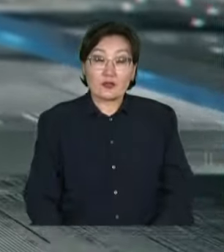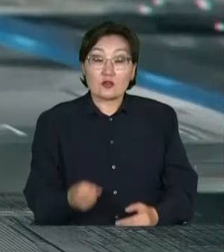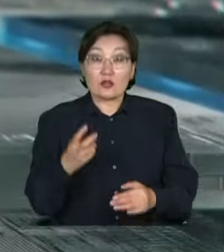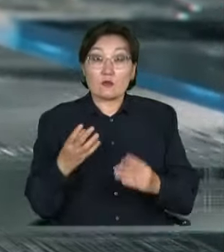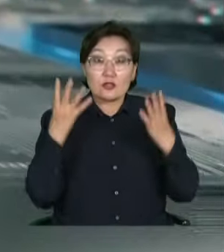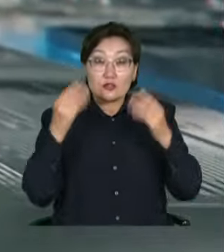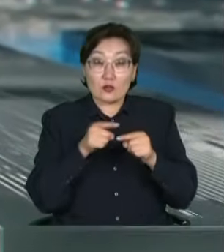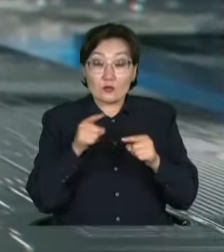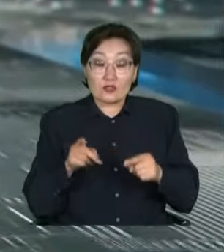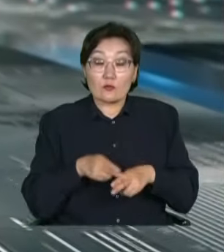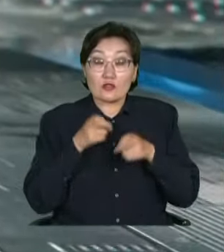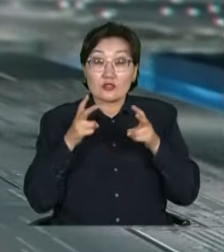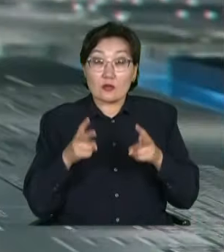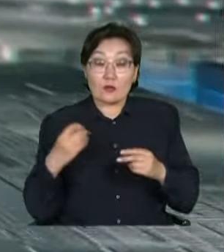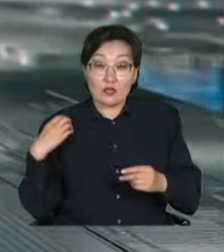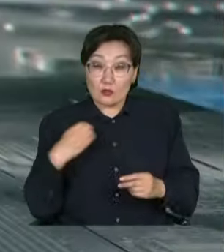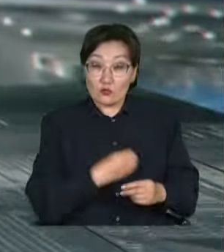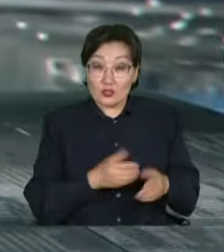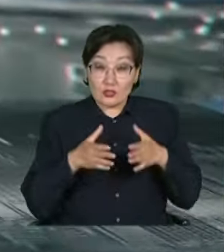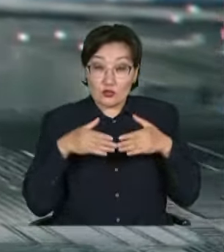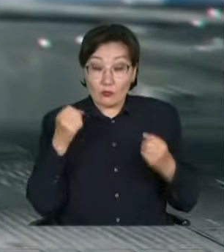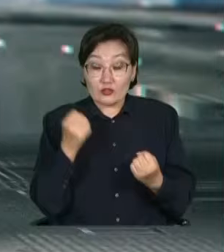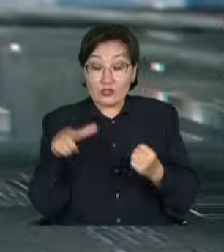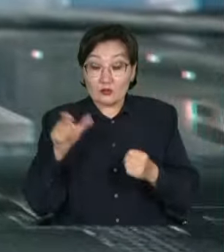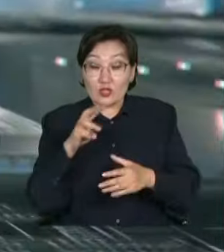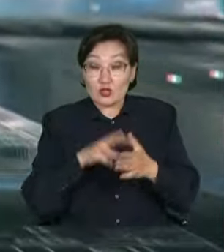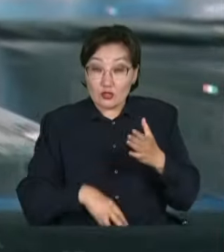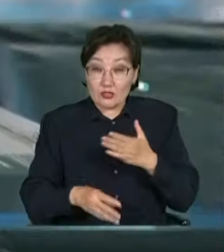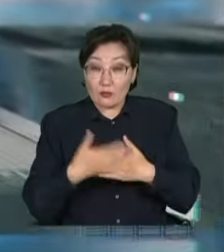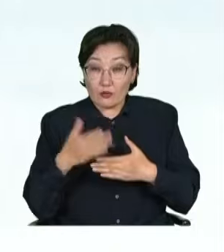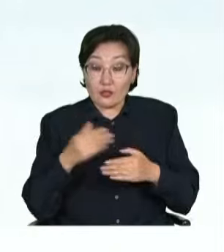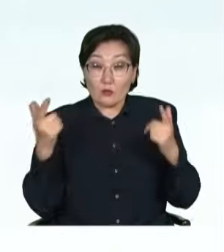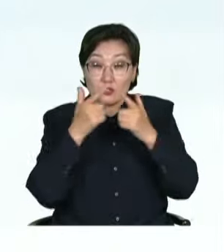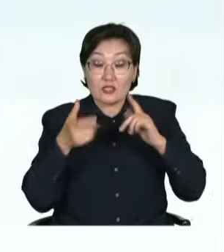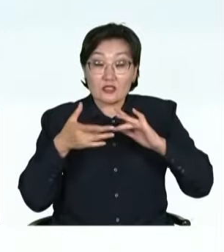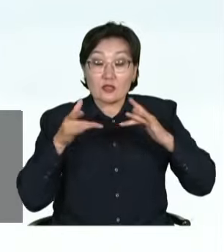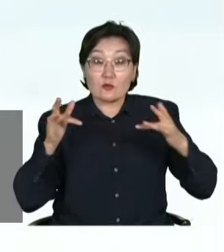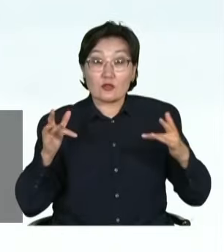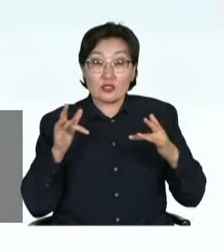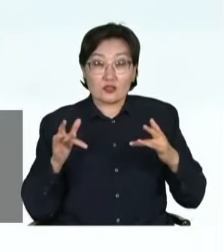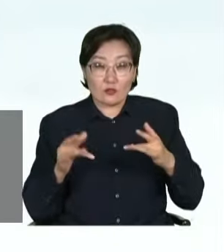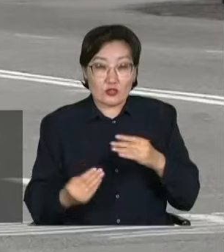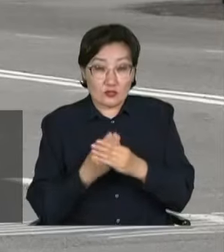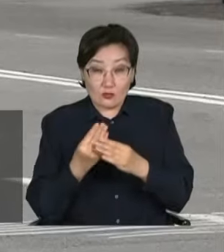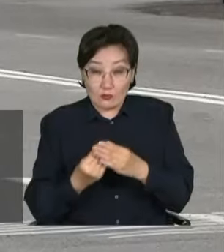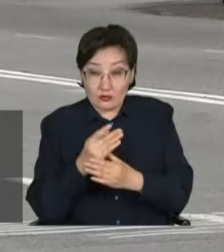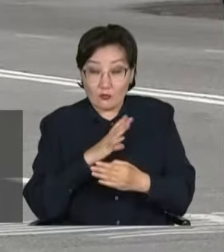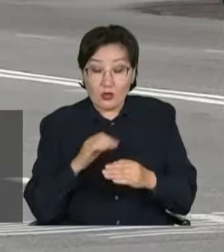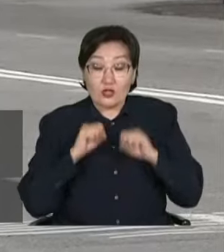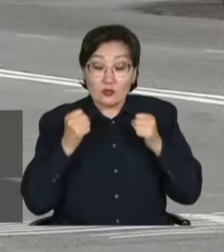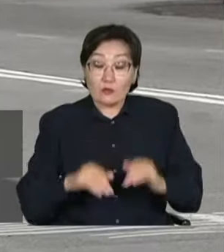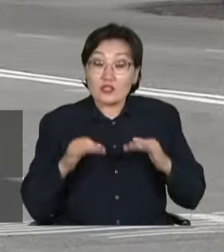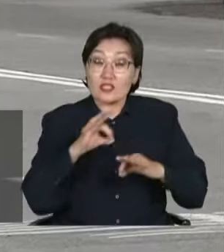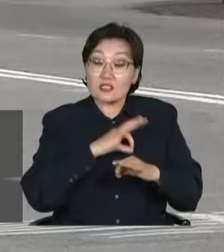Бірнеше күннен бері қауіпсіздік белдігін тақпаған жүргізушілердің айыппұл арқалағаны туралы ақпарат әлеуметтік желіде желдей есті. Бұған дейін жылдамдықты